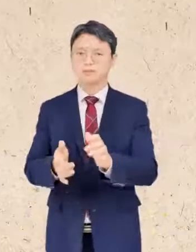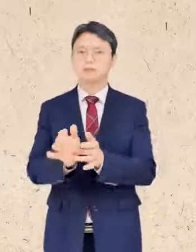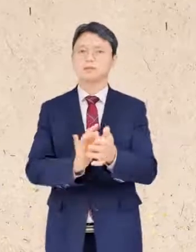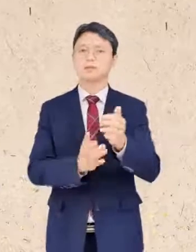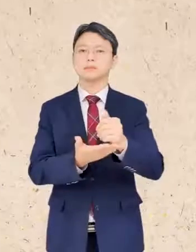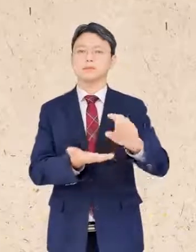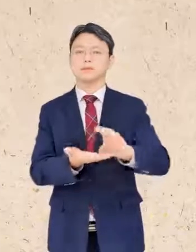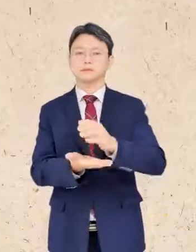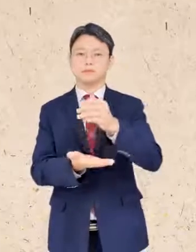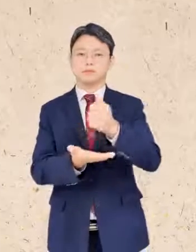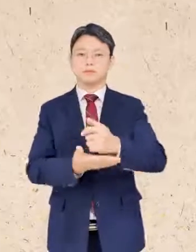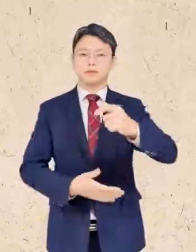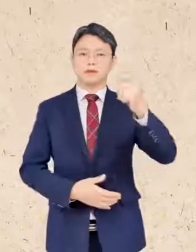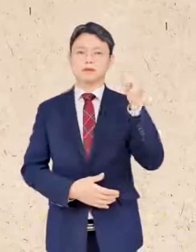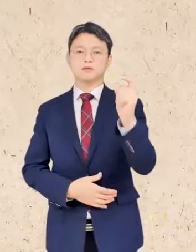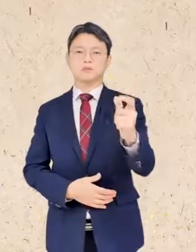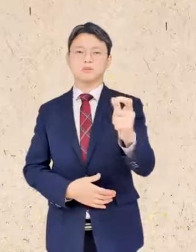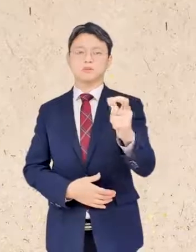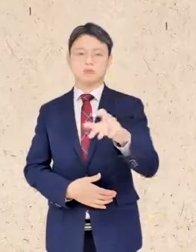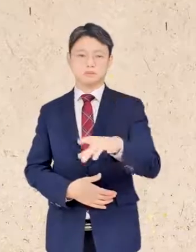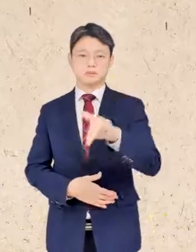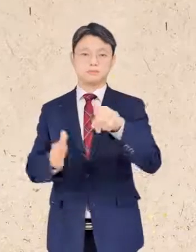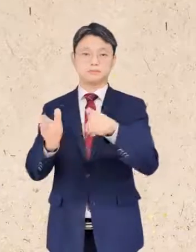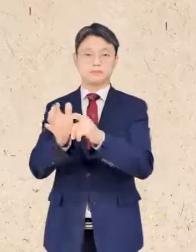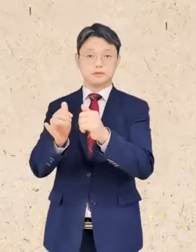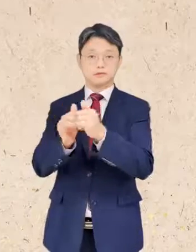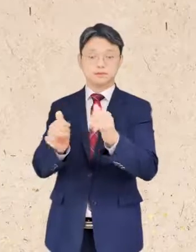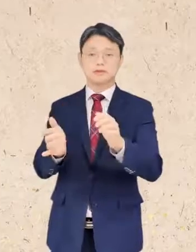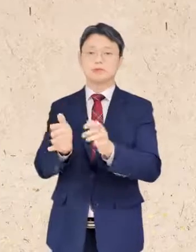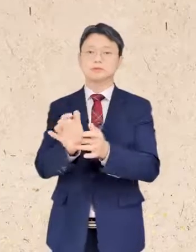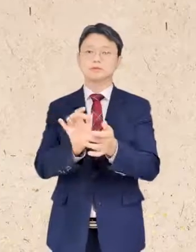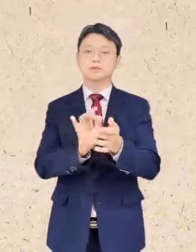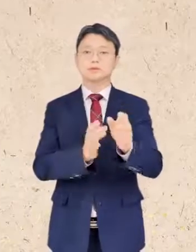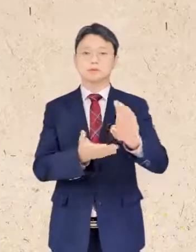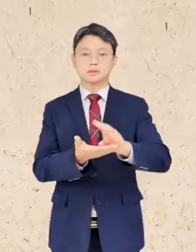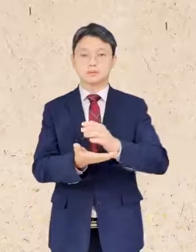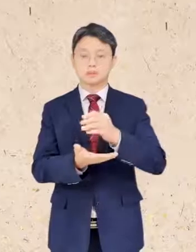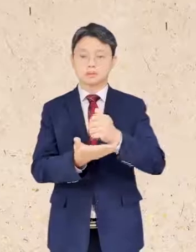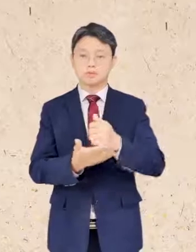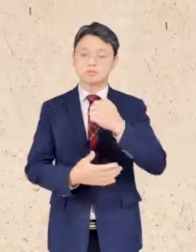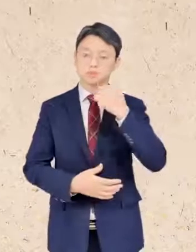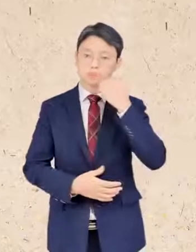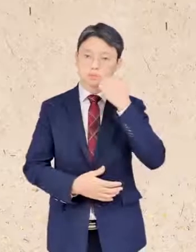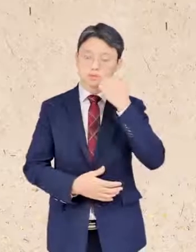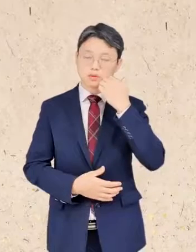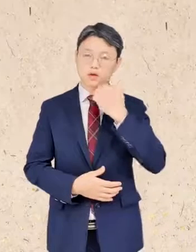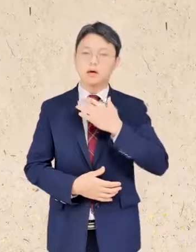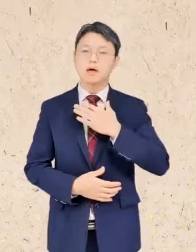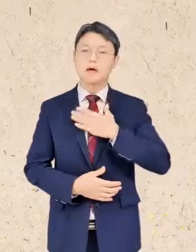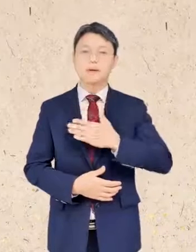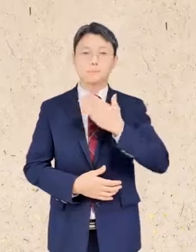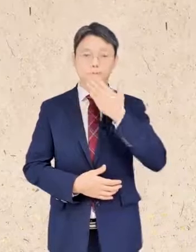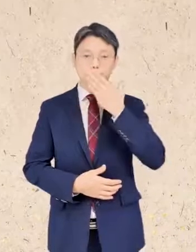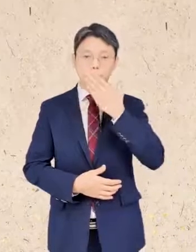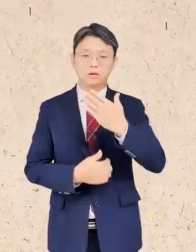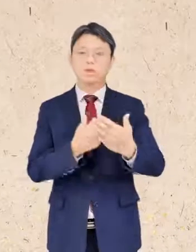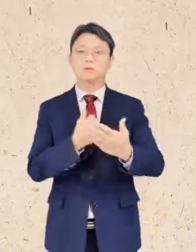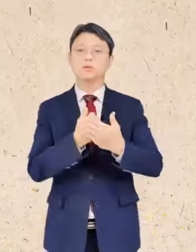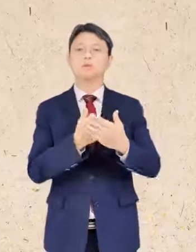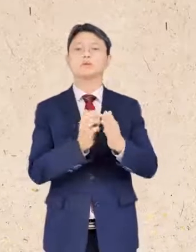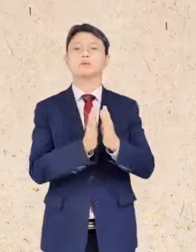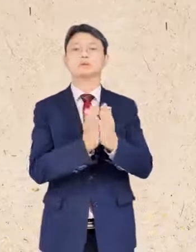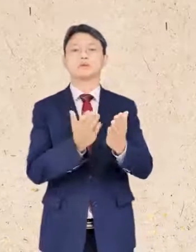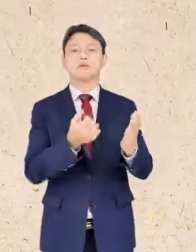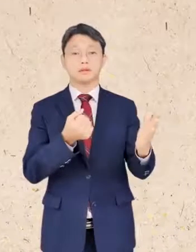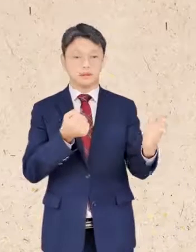그리스도이심을 강조하는데요. 초신자들이 예수님의 그리스도이심을 가장 적절히 알 수 있도록 돕는 책이기